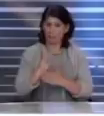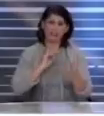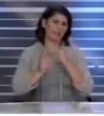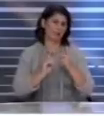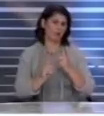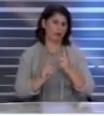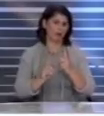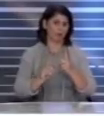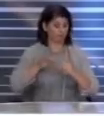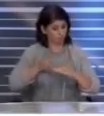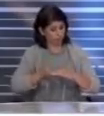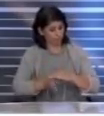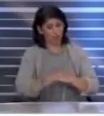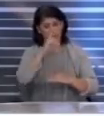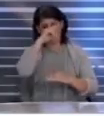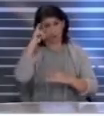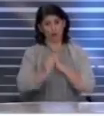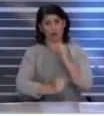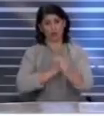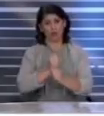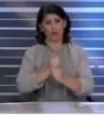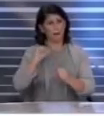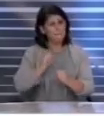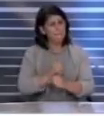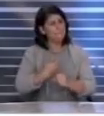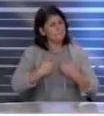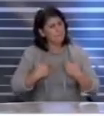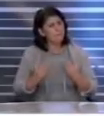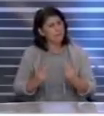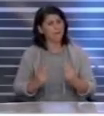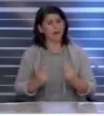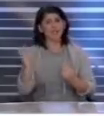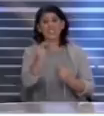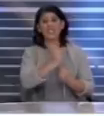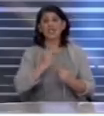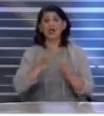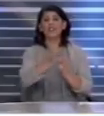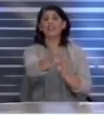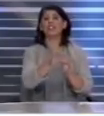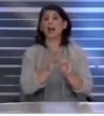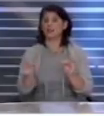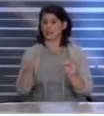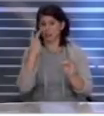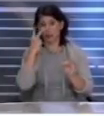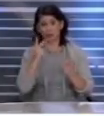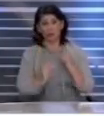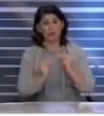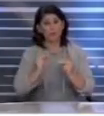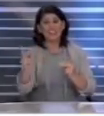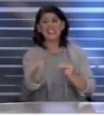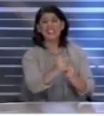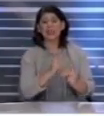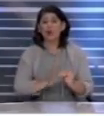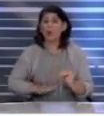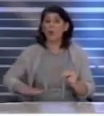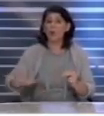χρόνια επέμεινε ιδιαίτερα επί της κοινωνικής διάστασης που είναι πολύ απαραίτητη και για τη χώρα αυτή και για όλες